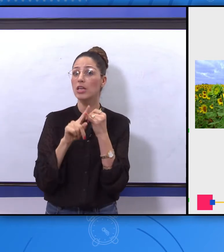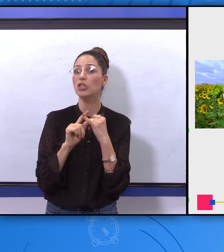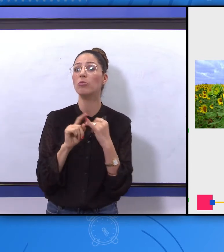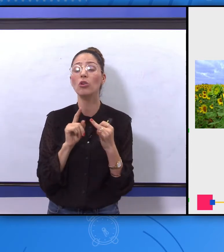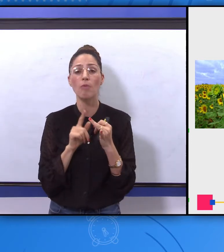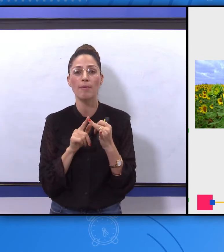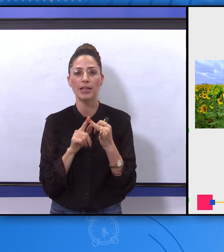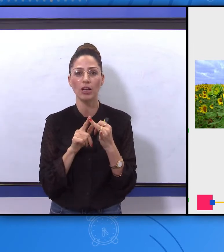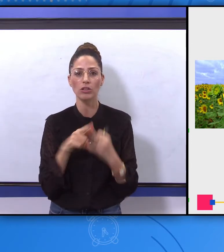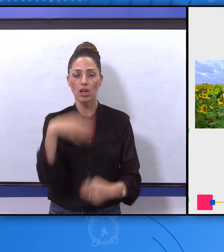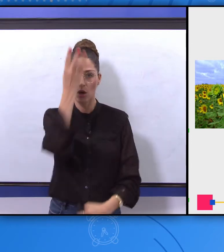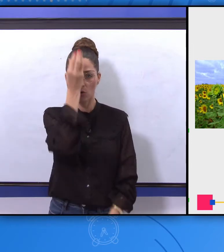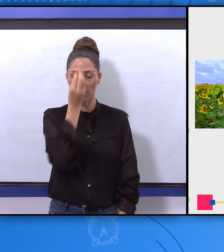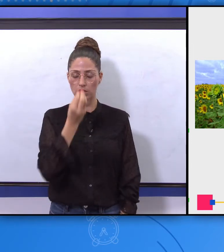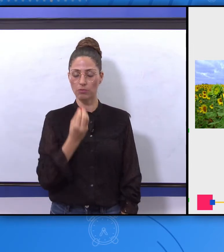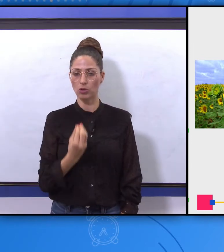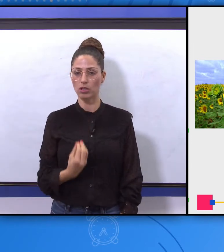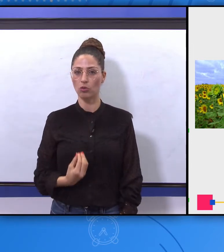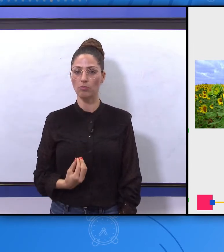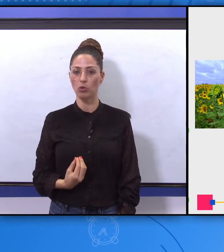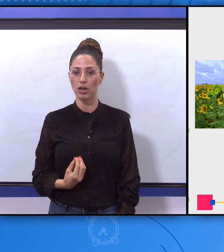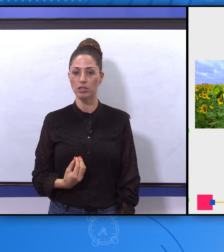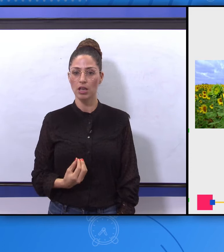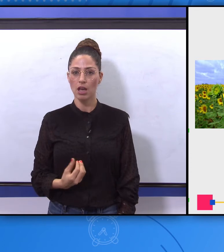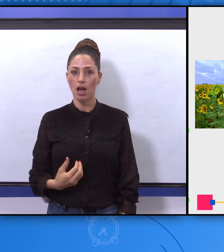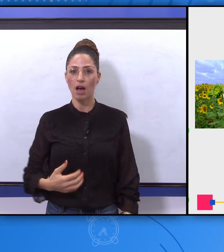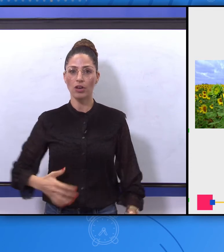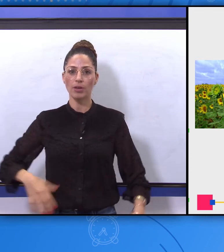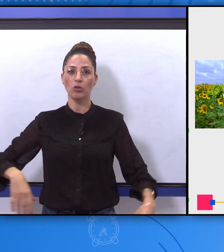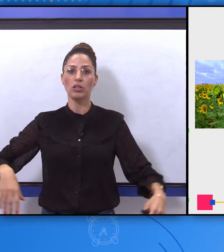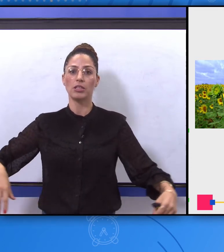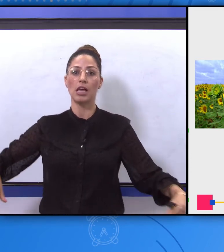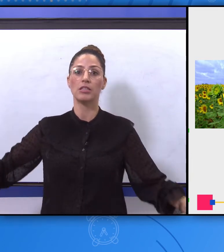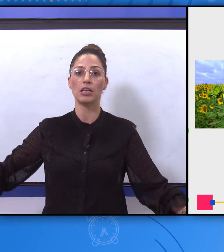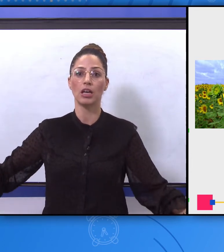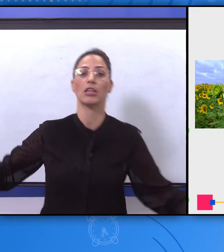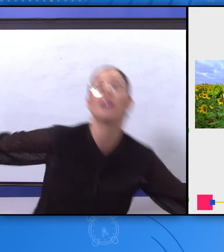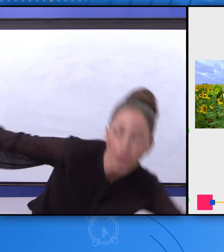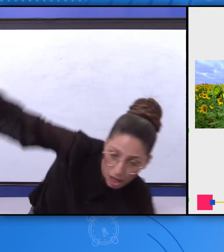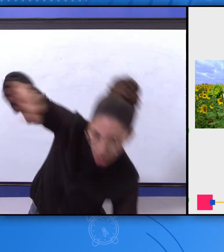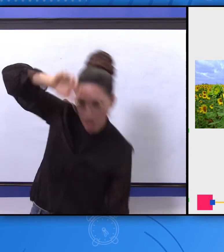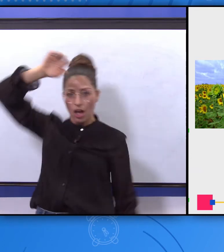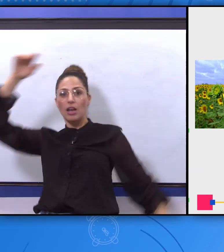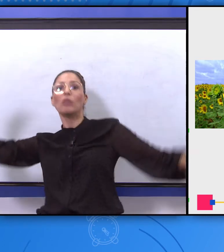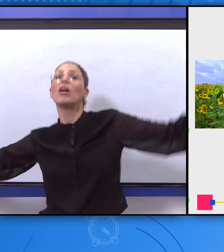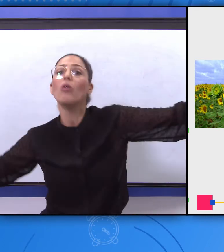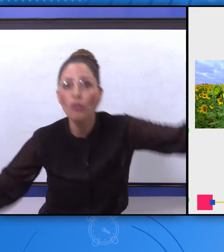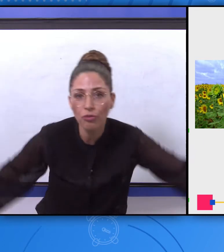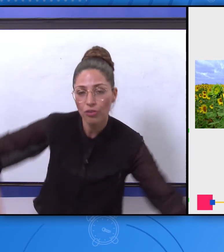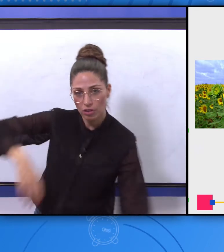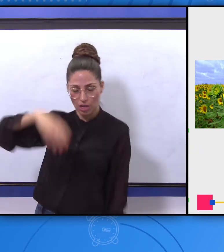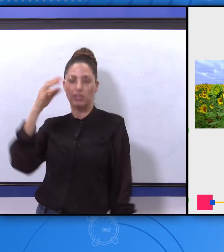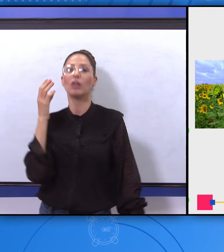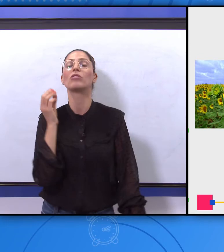כמו אצל השבלול, כמו במנדלות, הוא החזק ביותר, הוא המרוכז. אבל אם אנחנו נצא צעד אחד קדימה, אנחנו